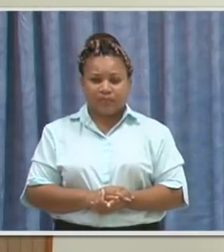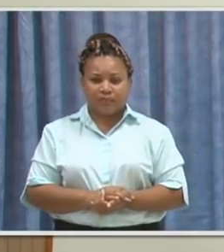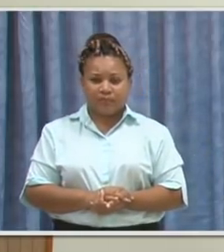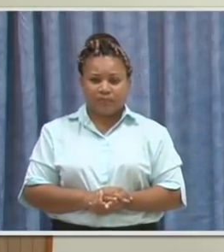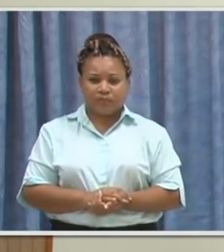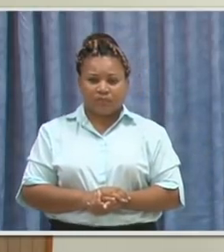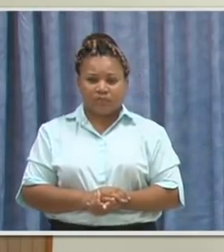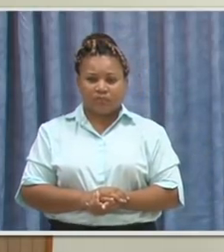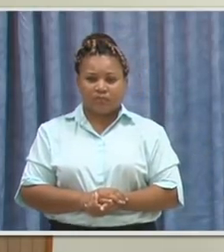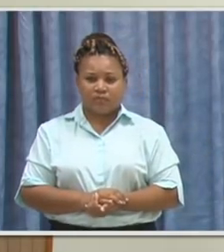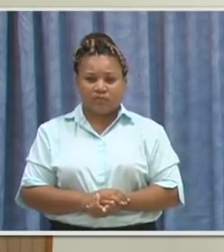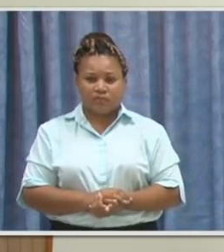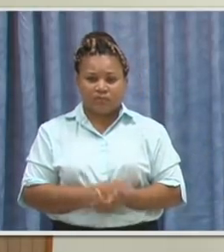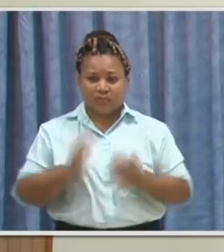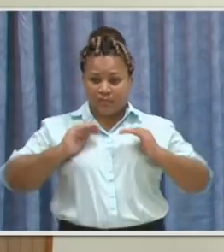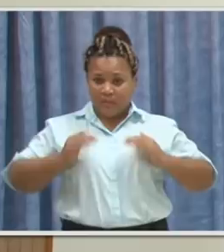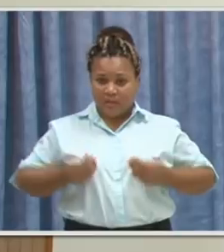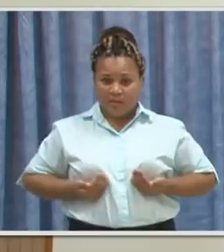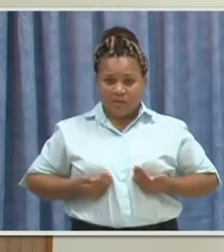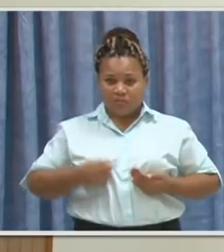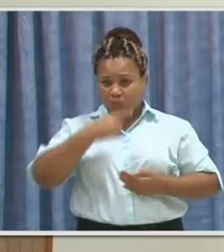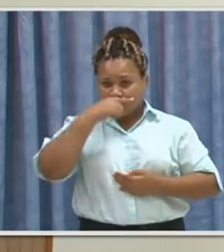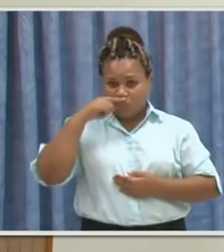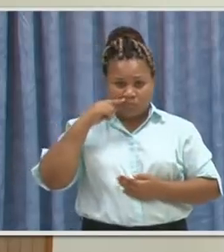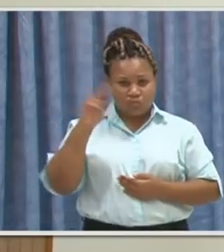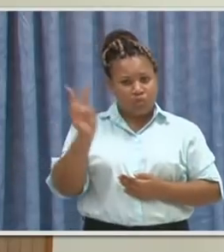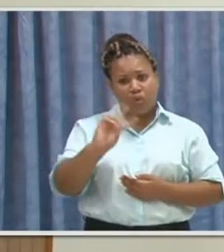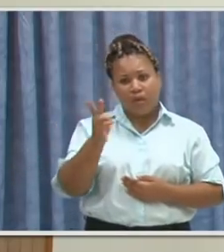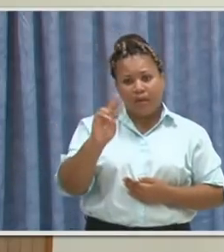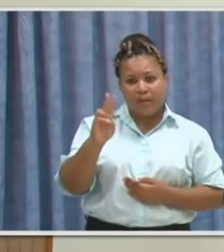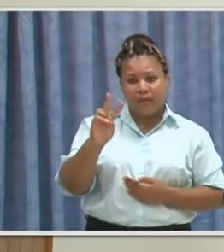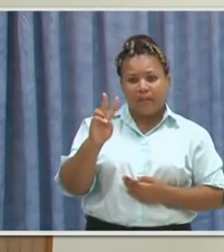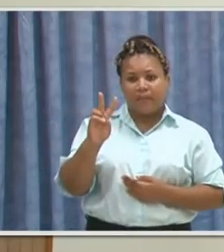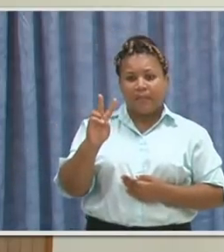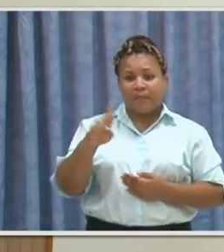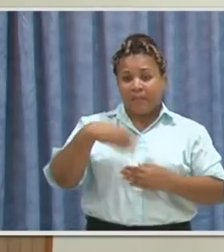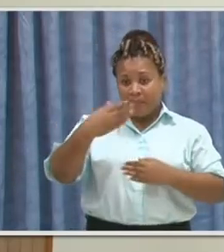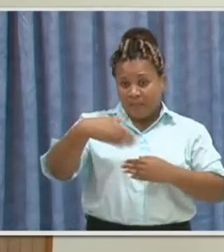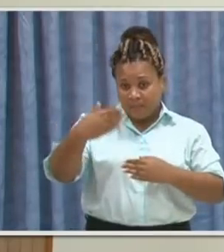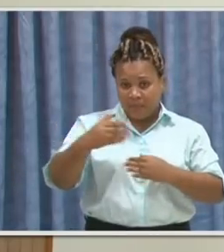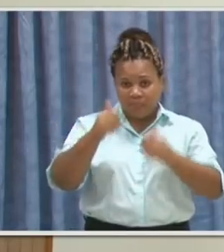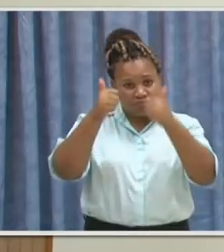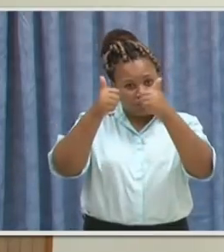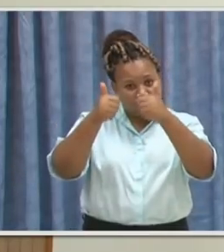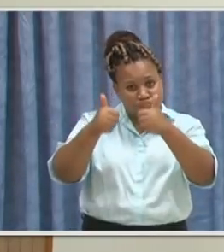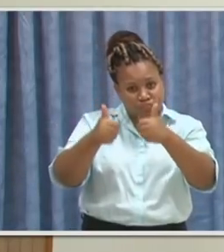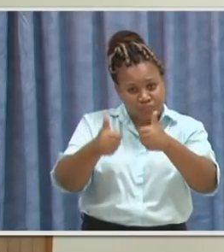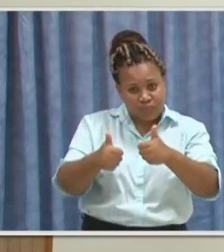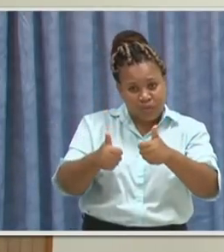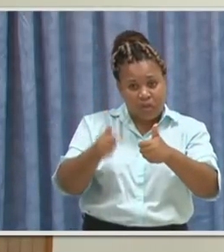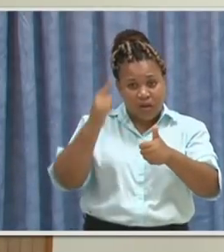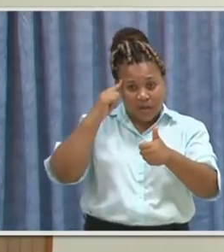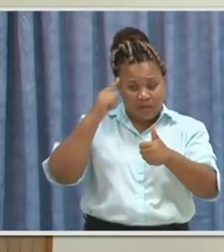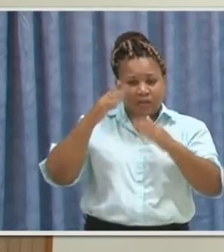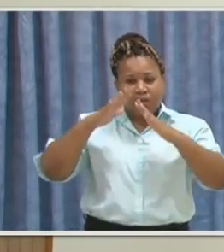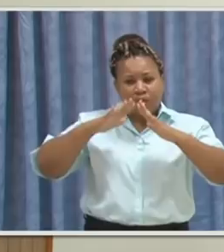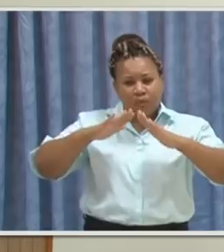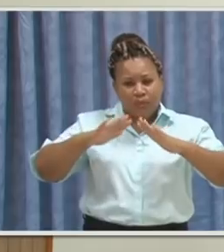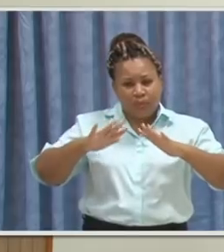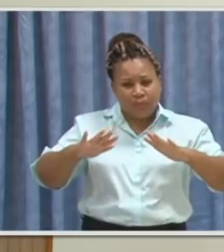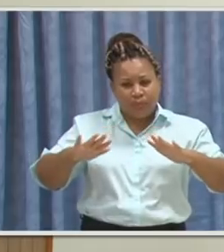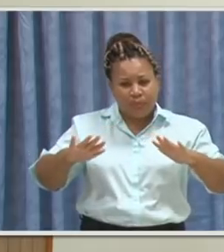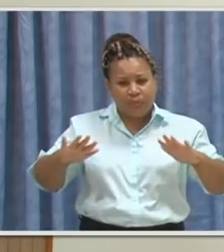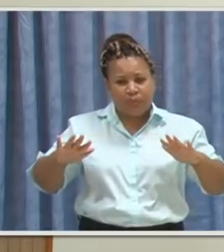qu'abe dans un hôtel ou bien retourne dans son pays dépend le bonne restriction qui m'a